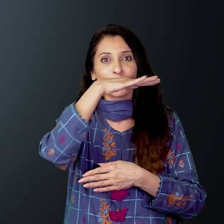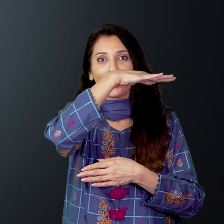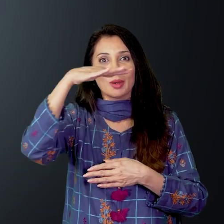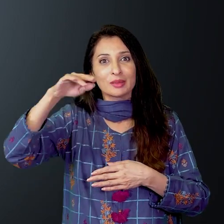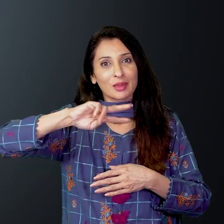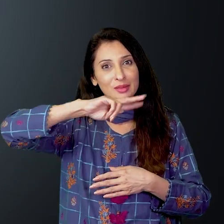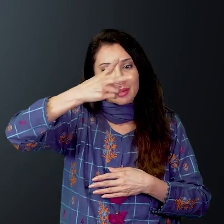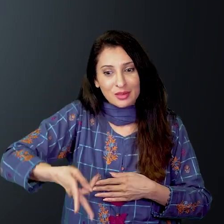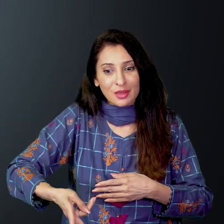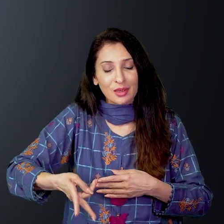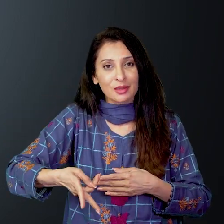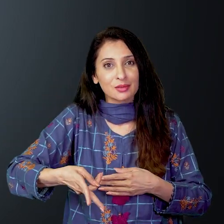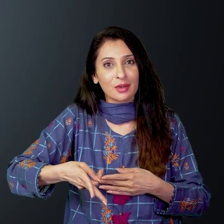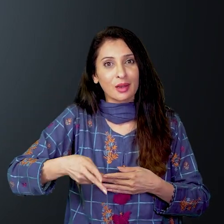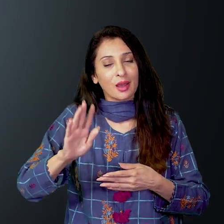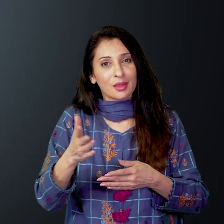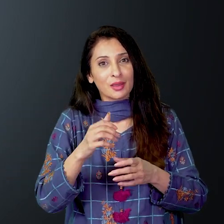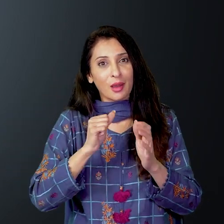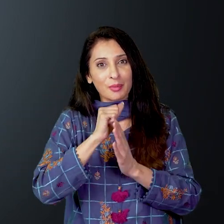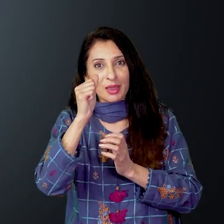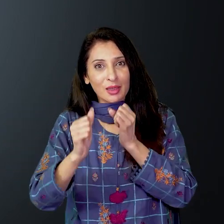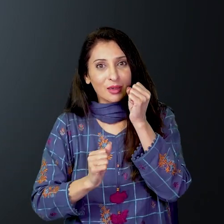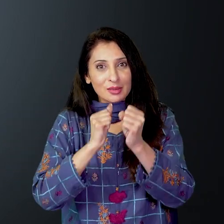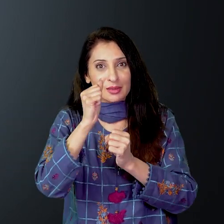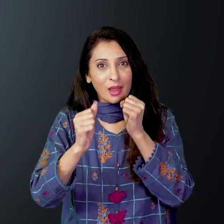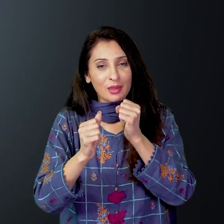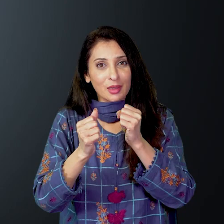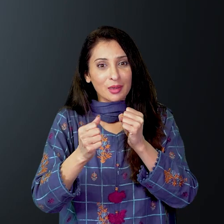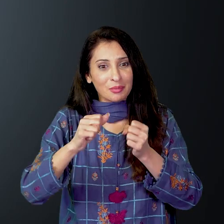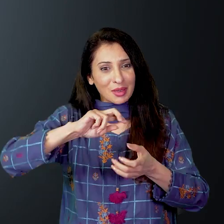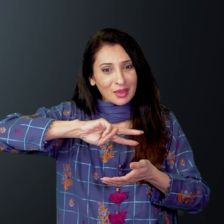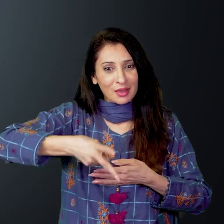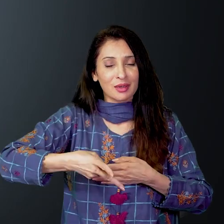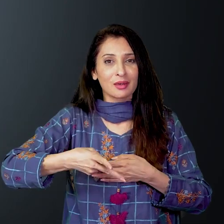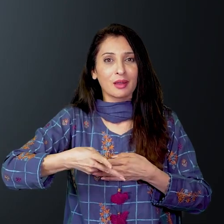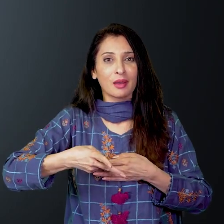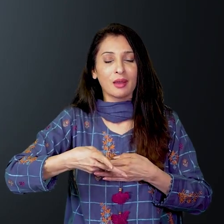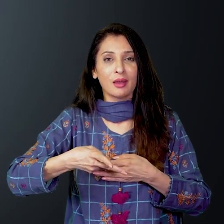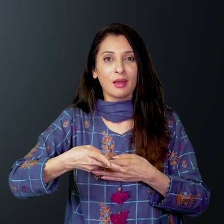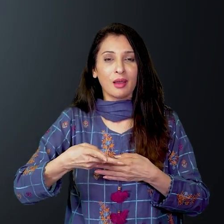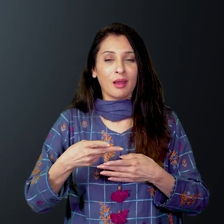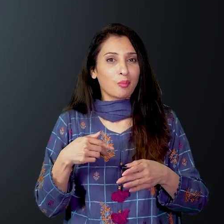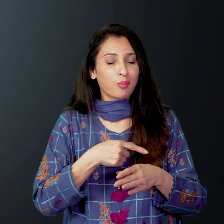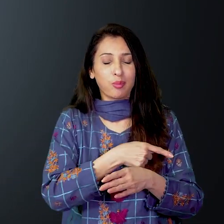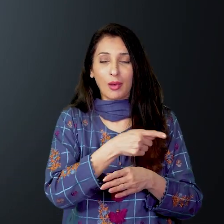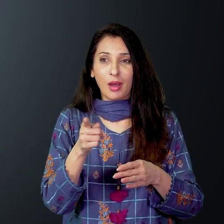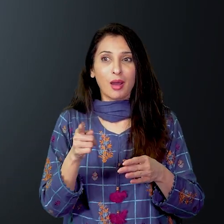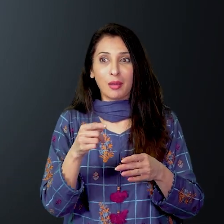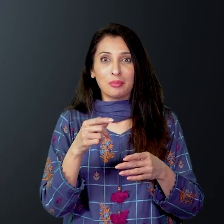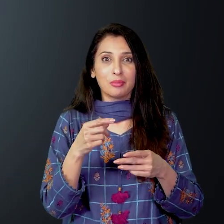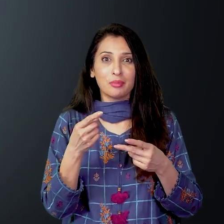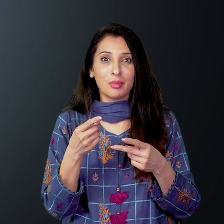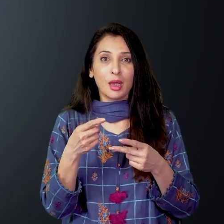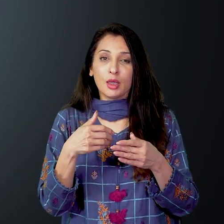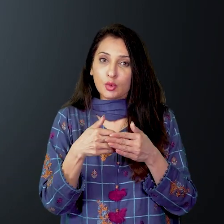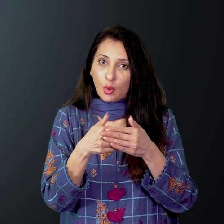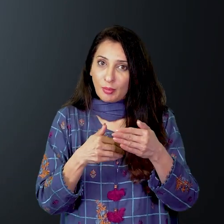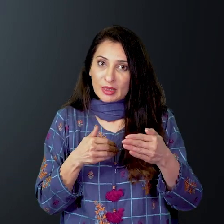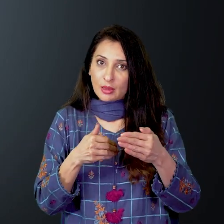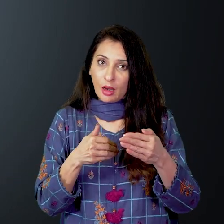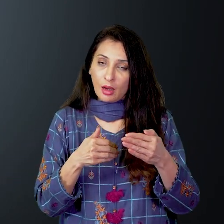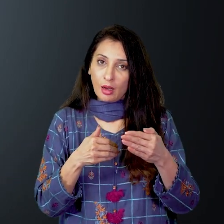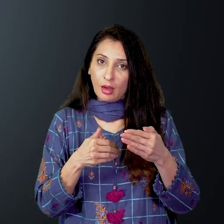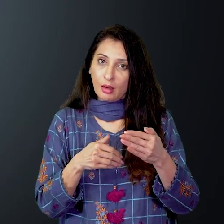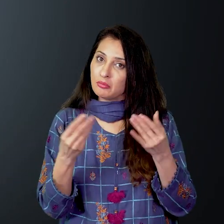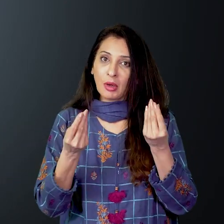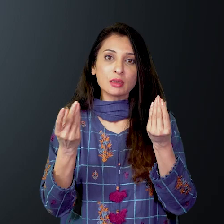इस्तेमाल के दौरान या फिर साइकिलिंग के दौरान या किसी भी स्पोर्ट के दौरान गिरना, ये वो चीज़ें हैं जो हम आसानी से प्रिवेंट कर सकते